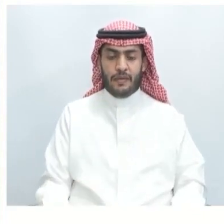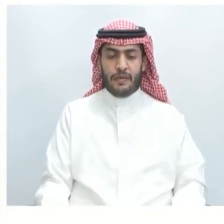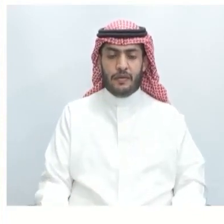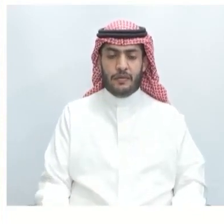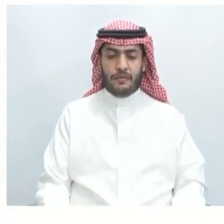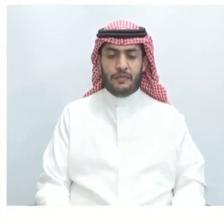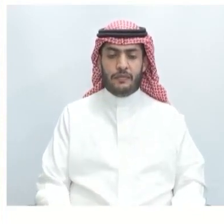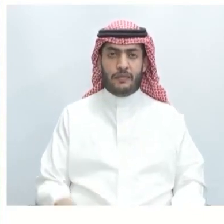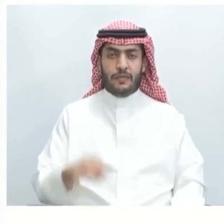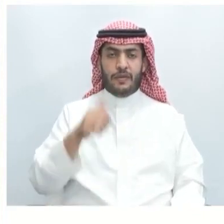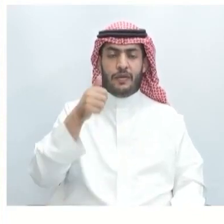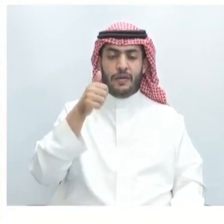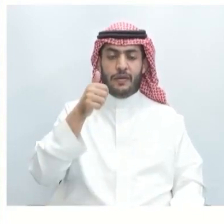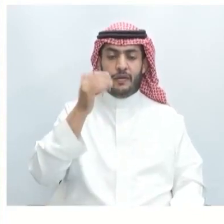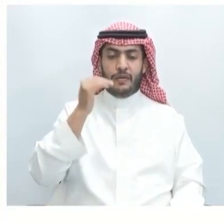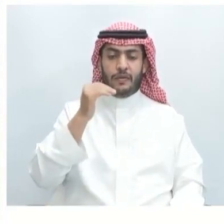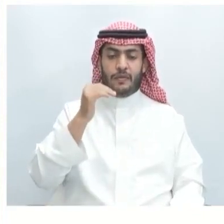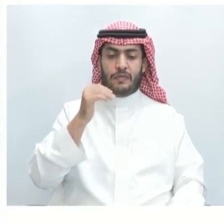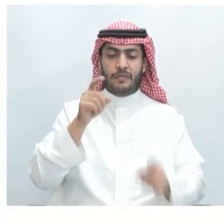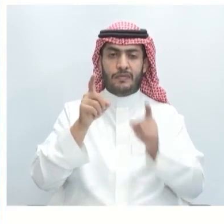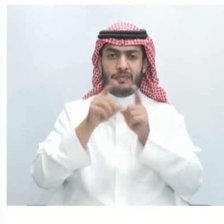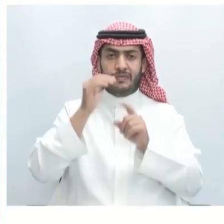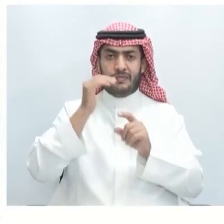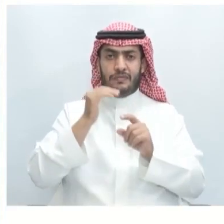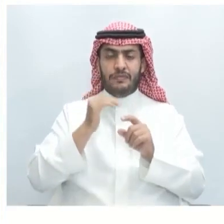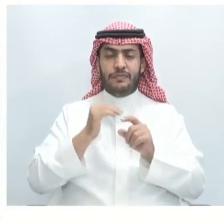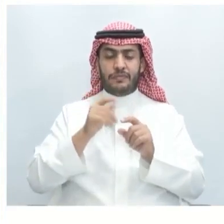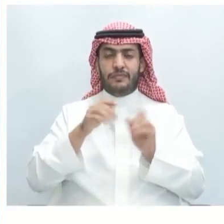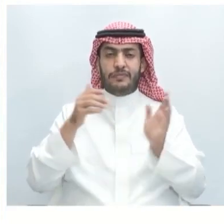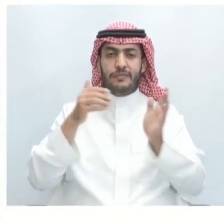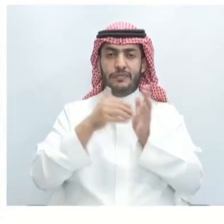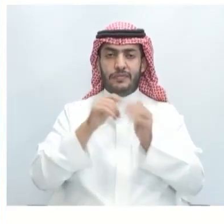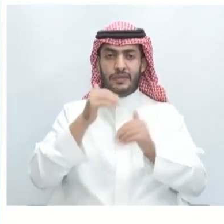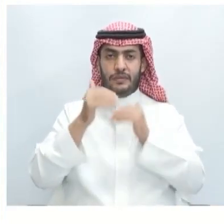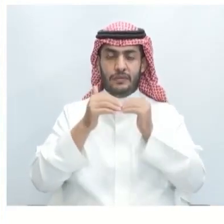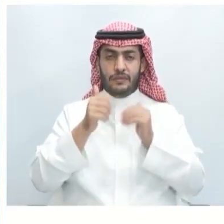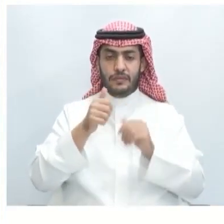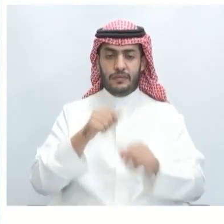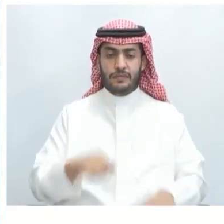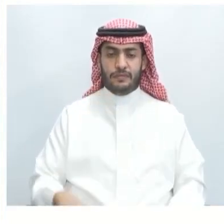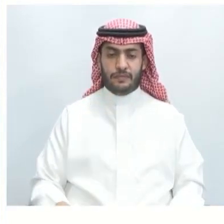سنقوم بتحديد القيم اما الملخص وما يتعلق الملخص هو في نهايه او الخطوه